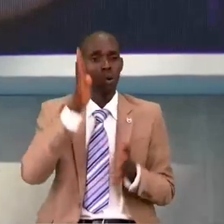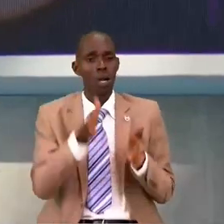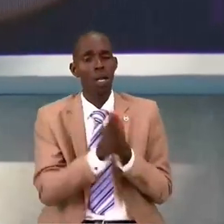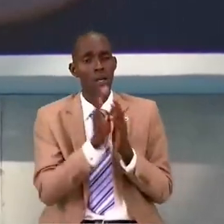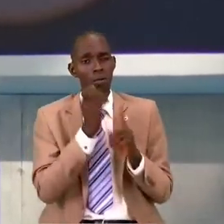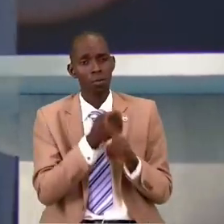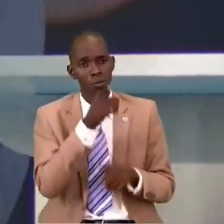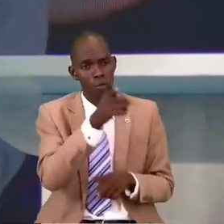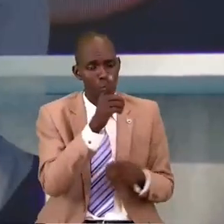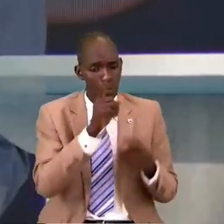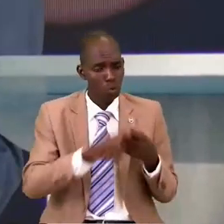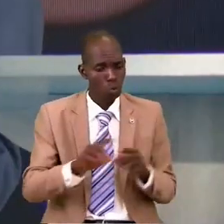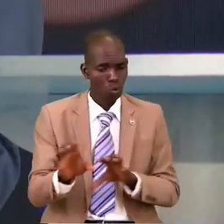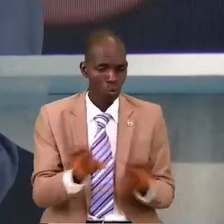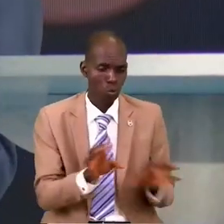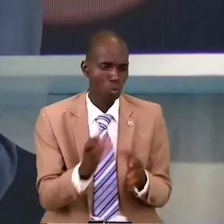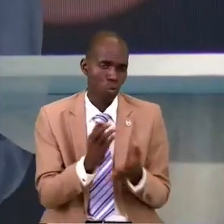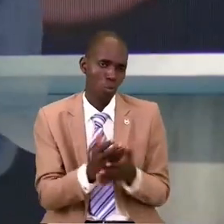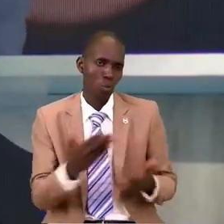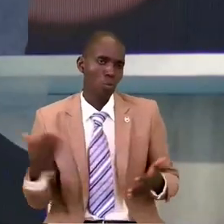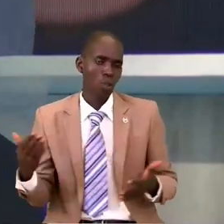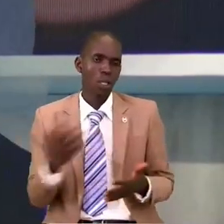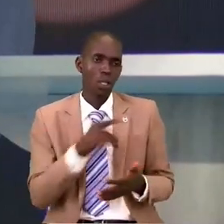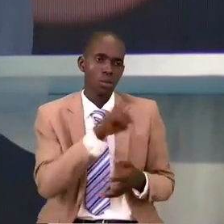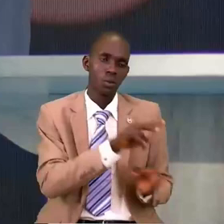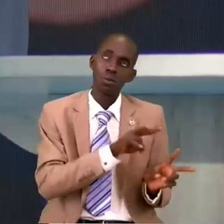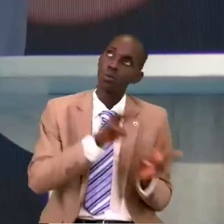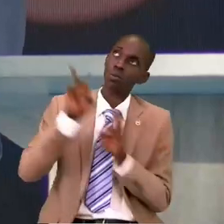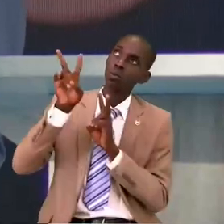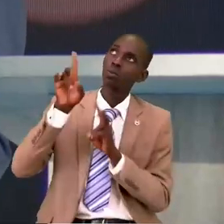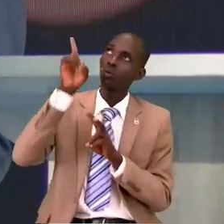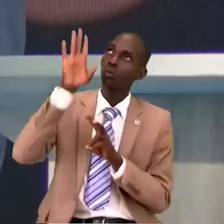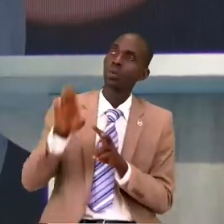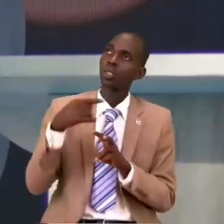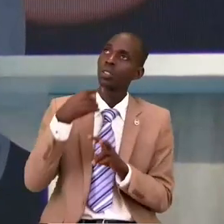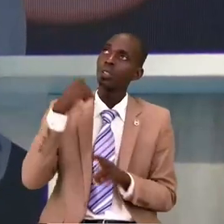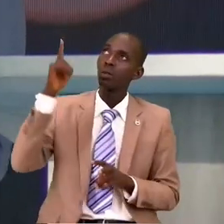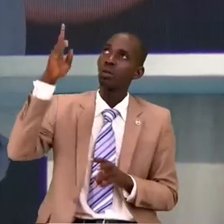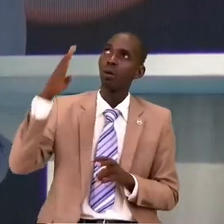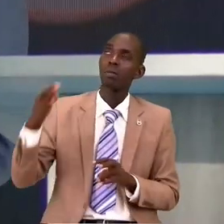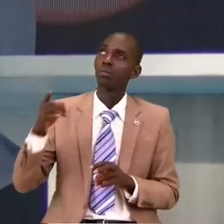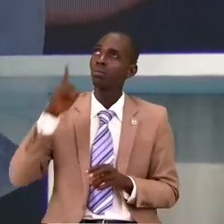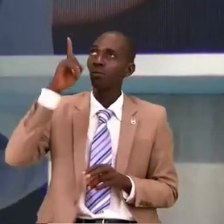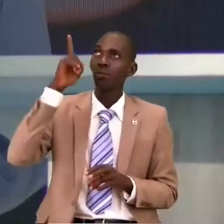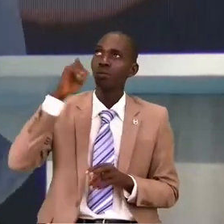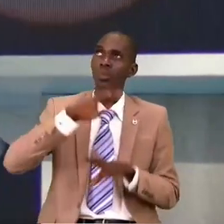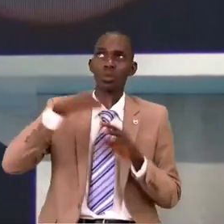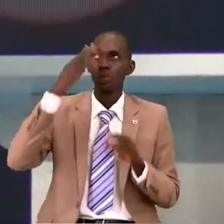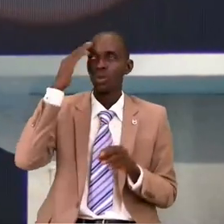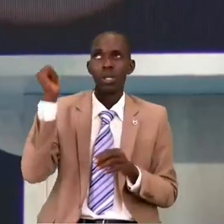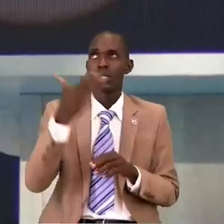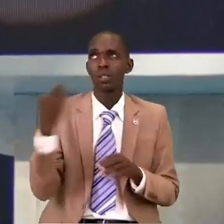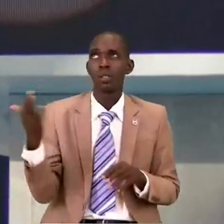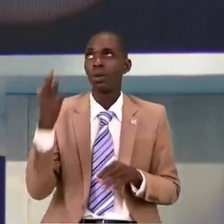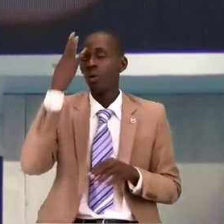Dieu et tu lui dis, Dieu, pourquoi tu me dis de faire ça? Ça, c'est impossible. Non, aucun homme ne peut le